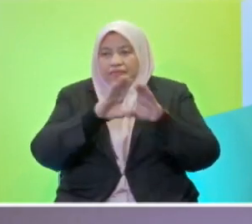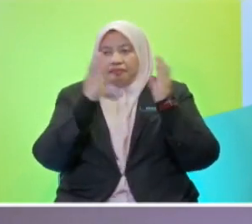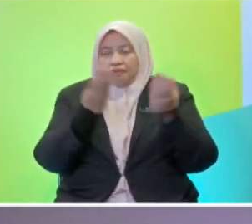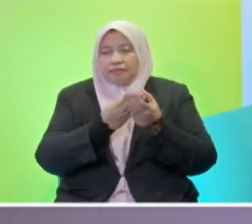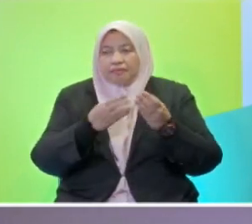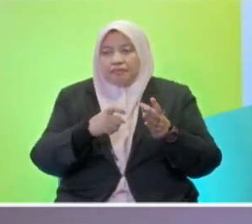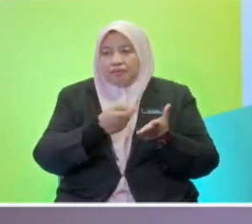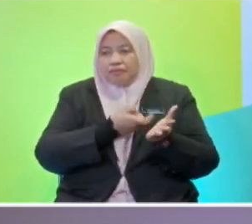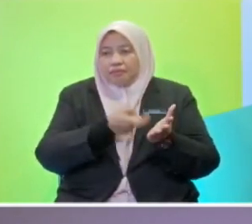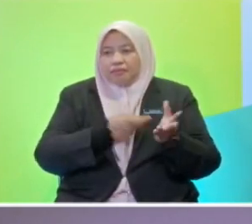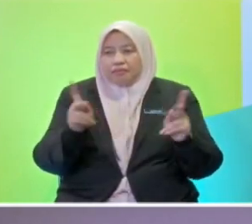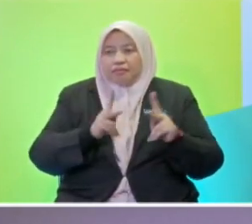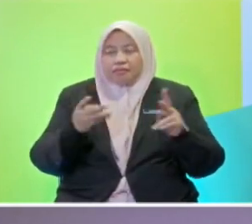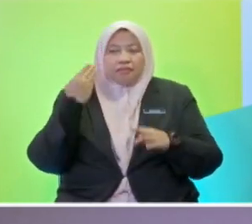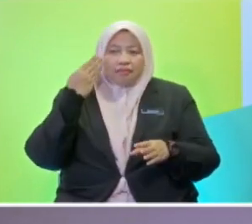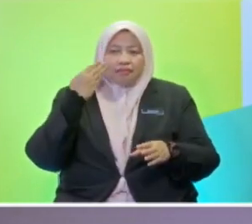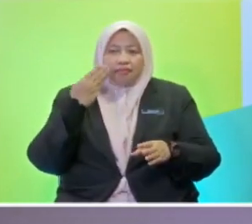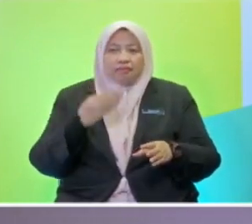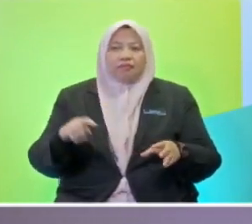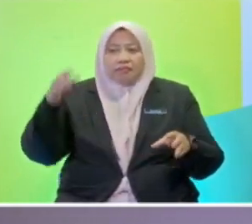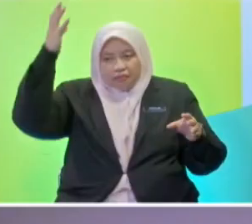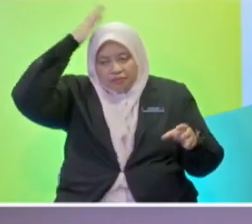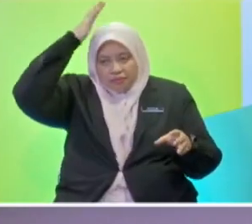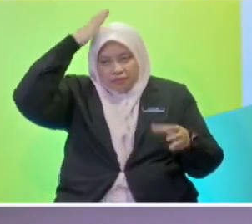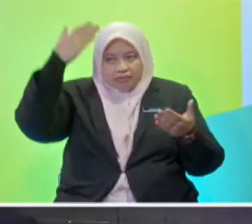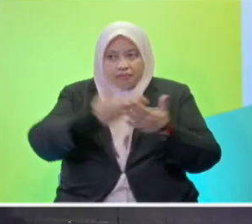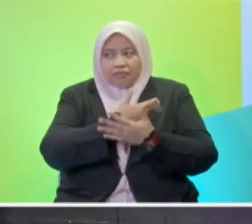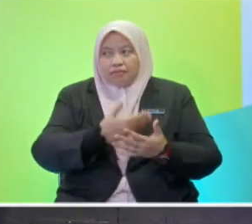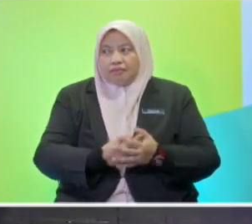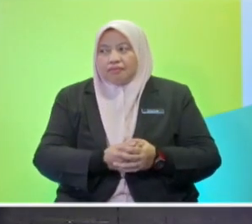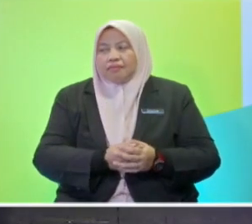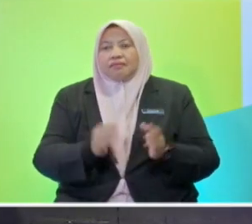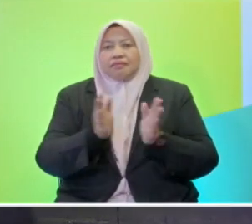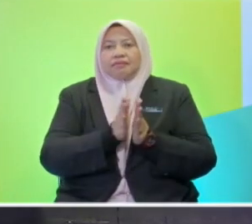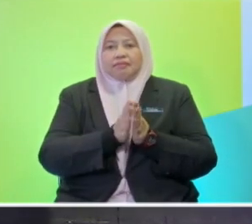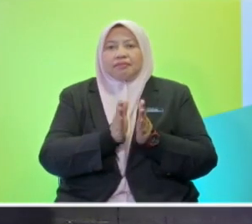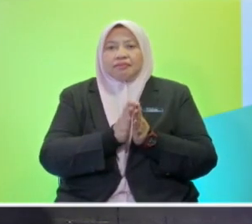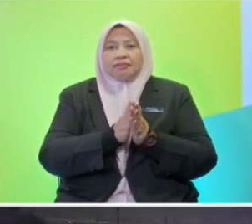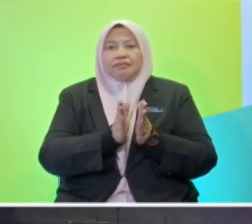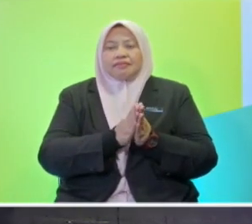kereta biru topi baru yee